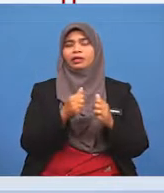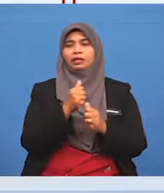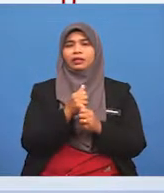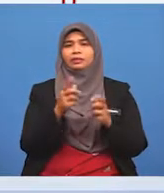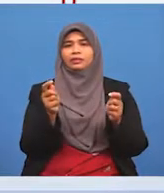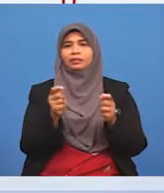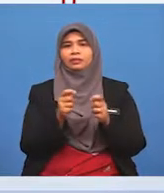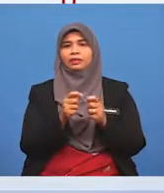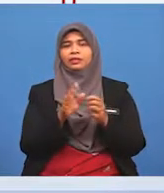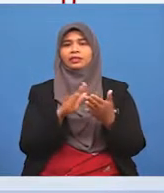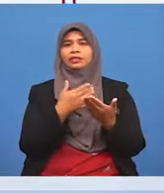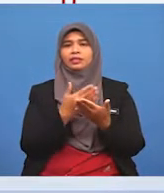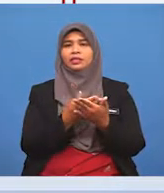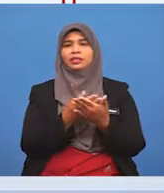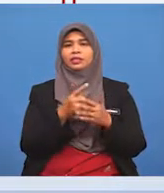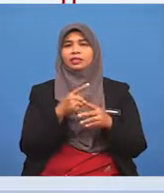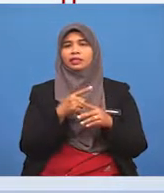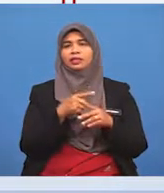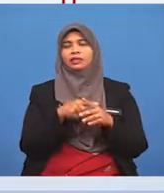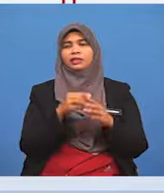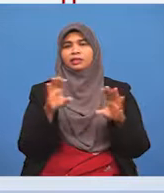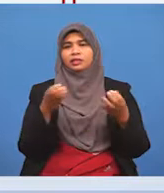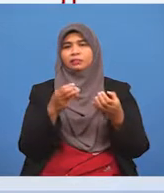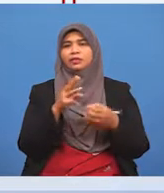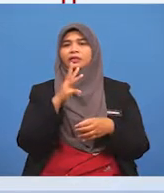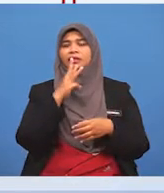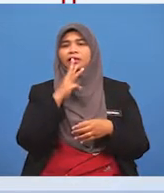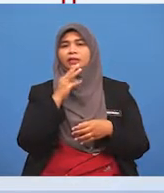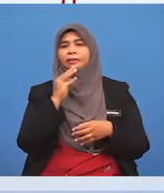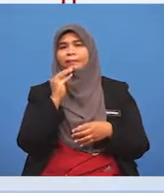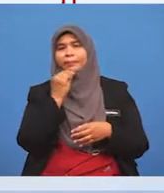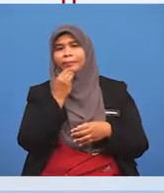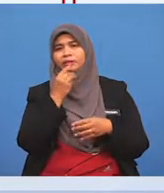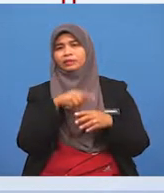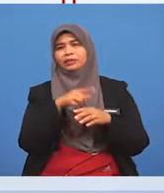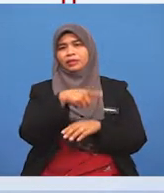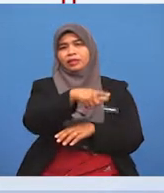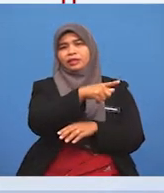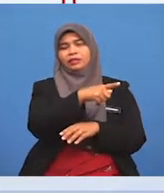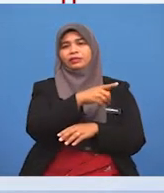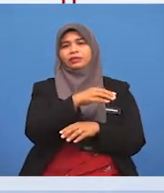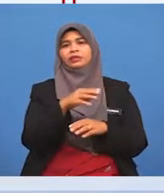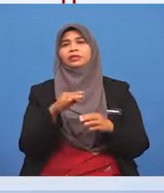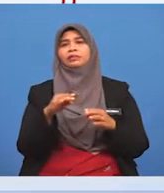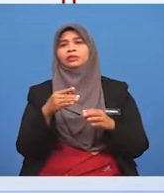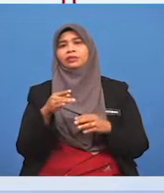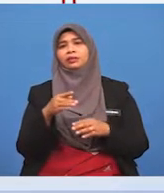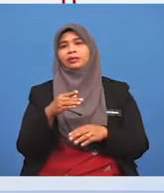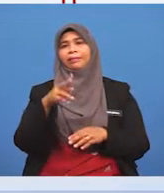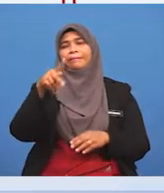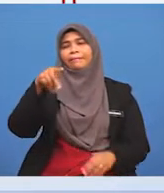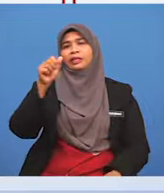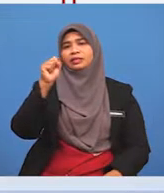hikmat diciptakan air masin di lautan, punca pasang surut air di laut dan sebagainya agar